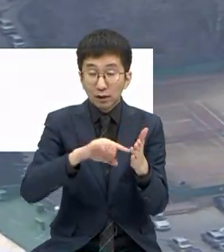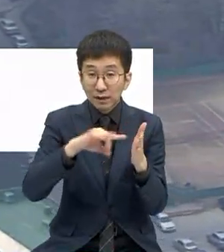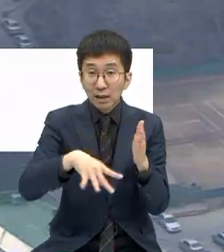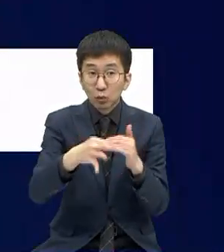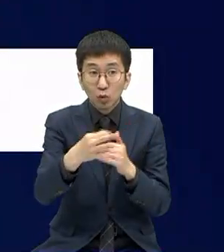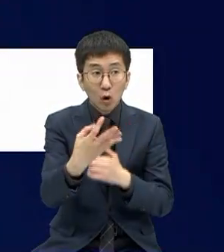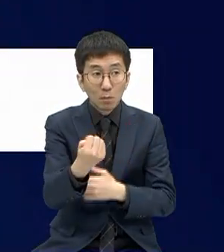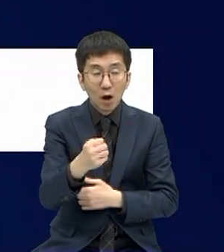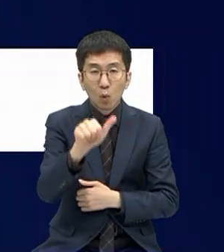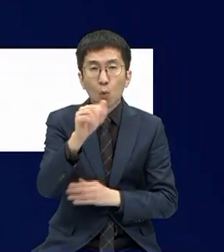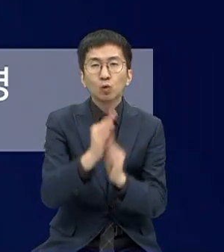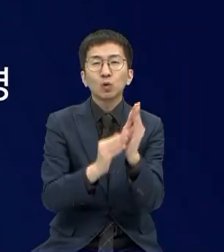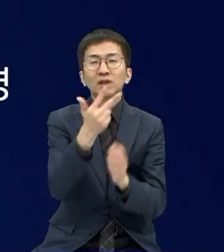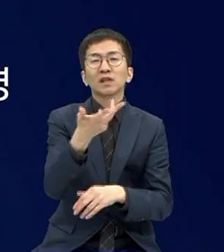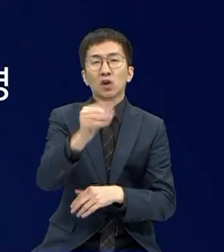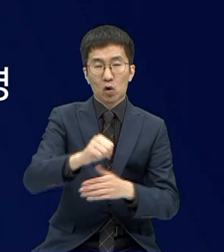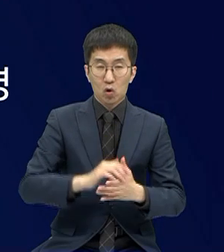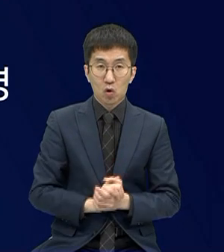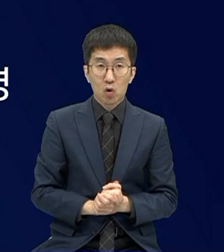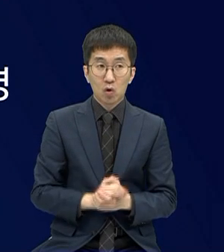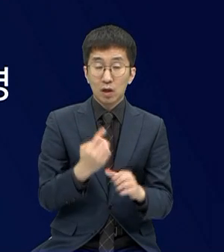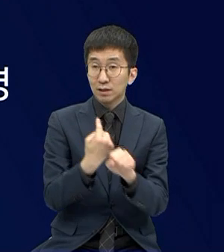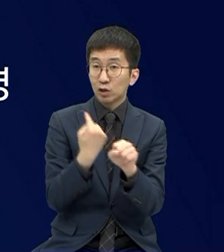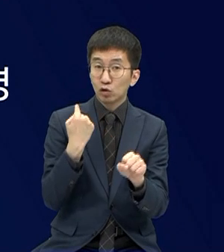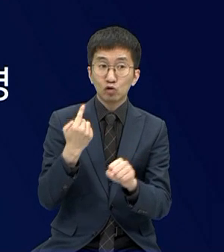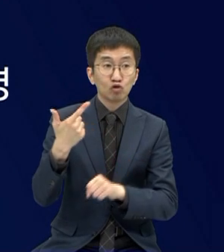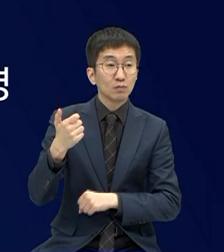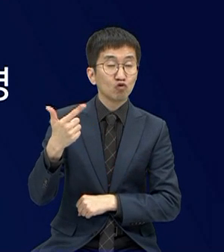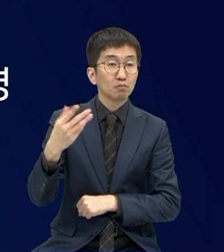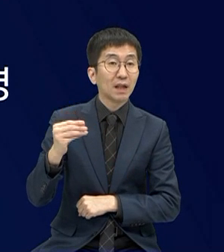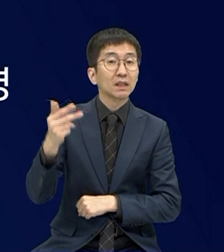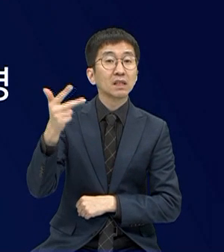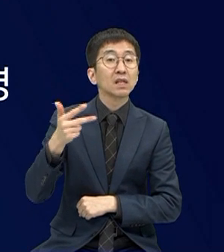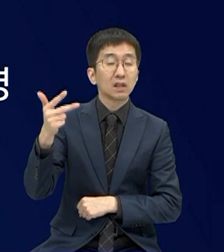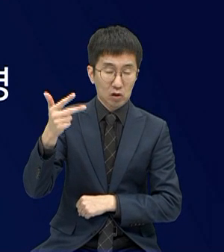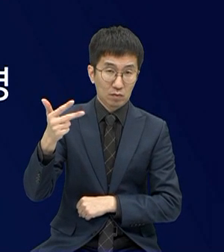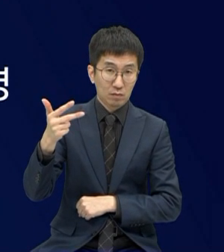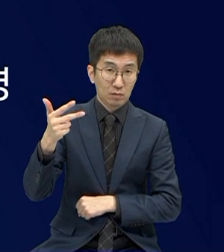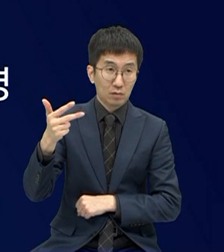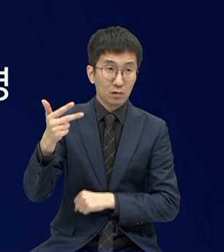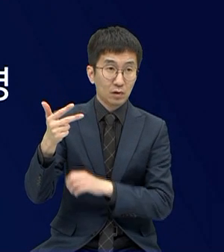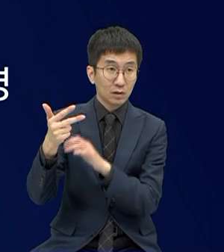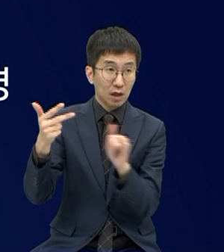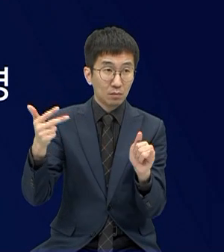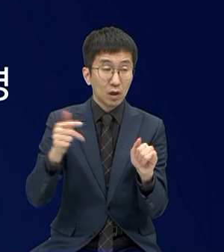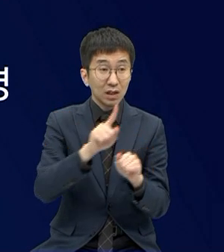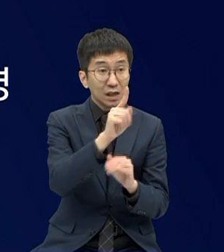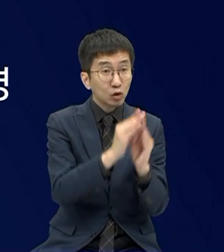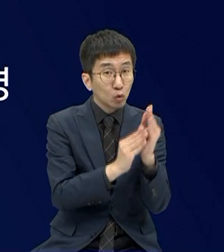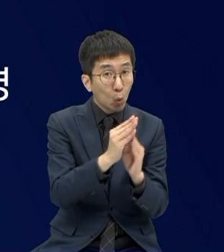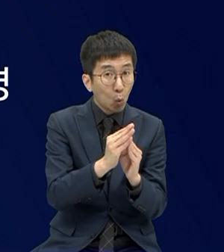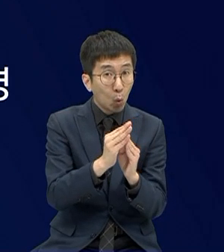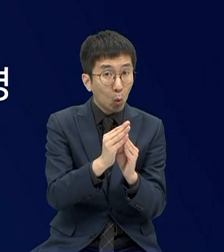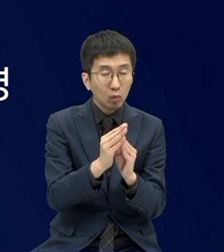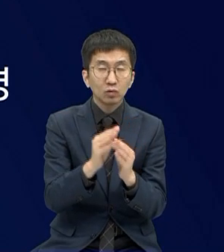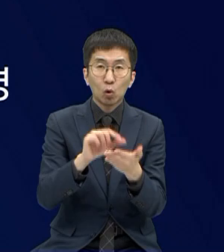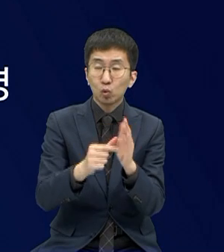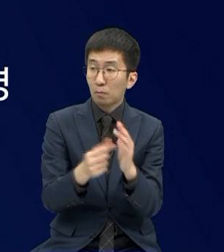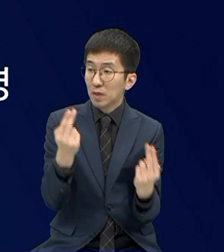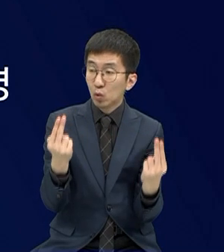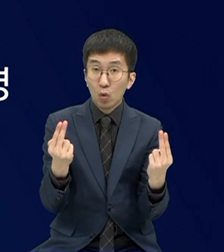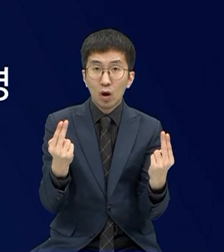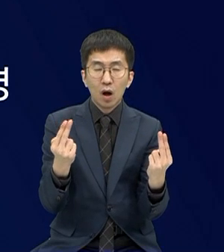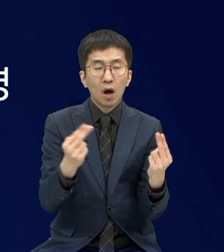원입니다. 지난해 66만 7천 명, 1조 8천억 원과 비교하면 인원도 액수도 모두